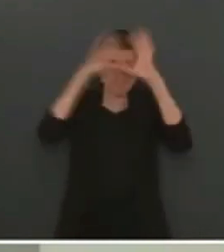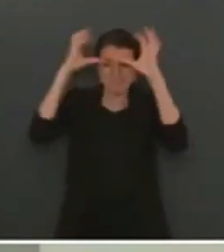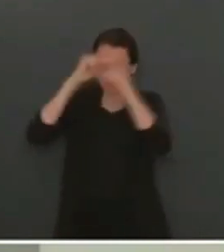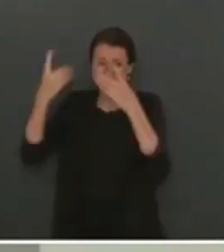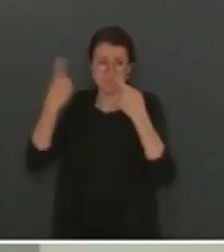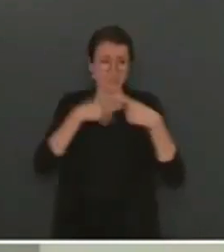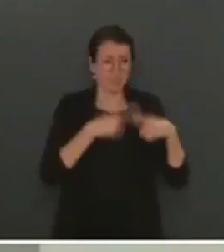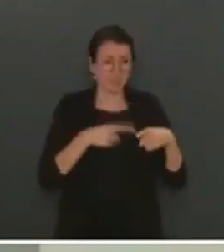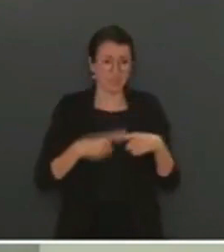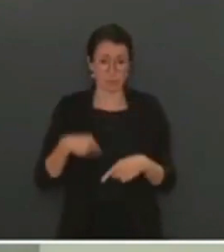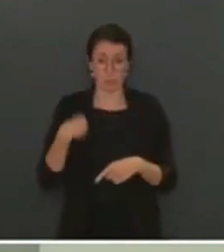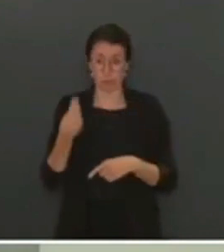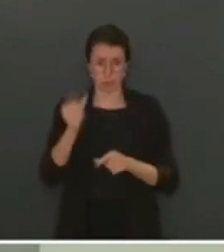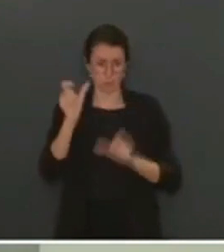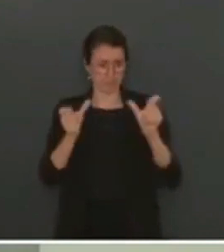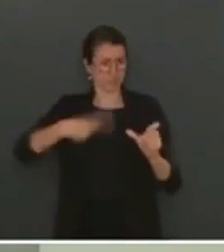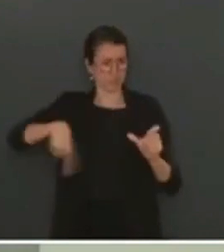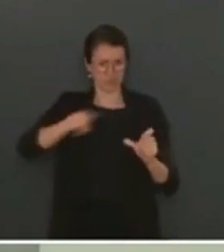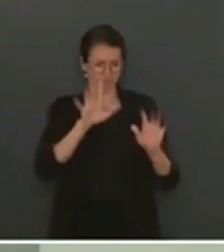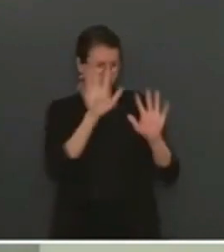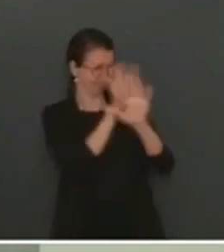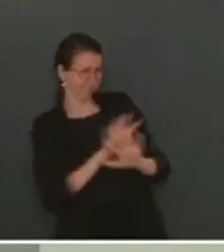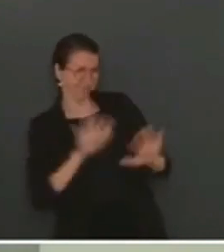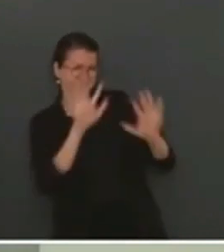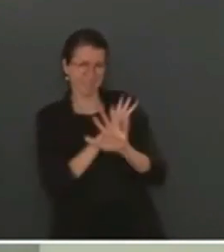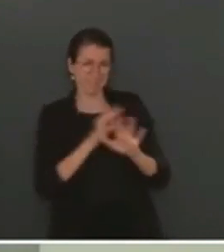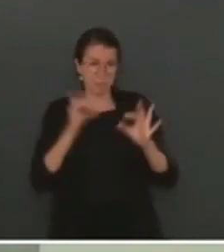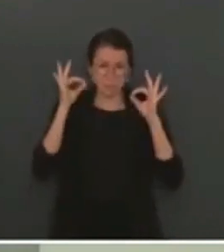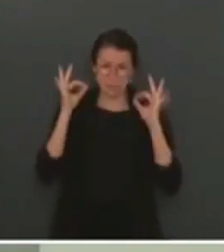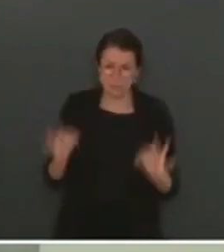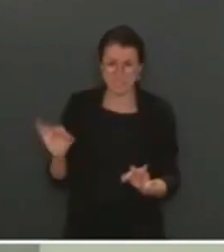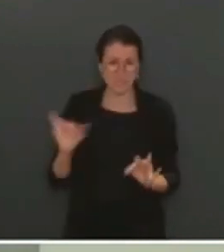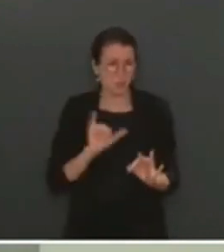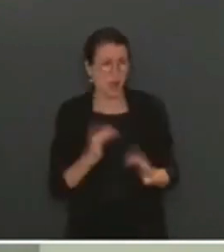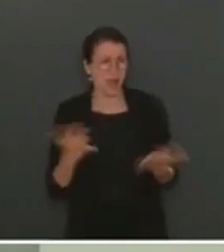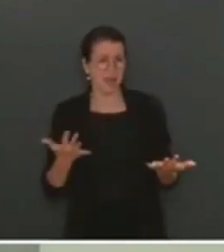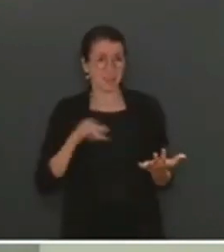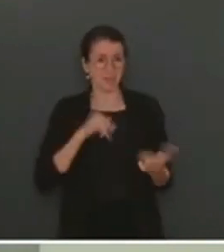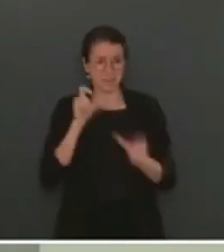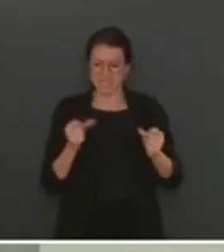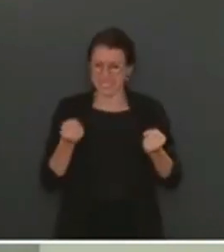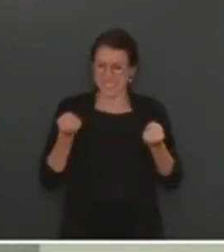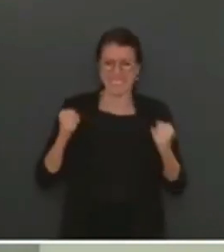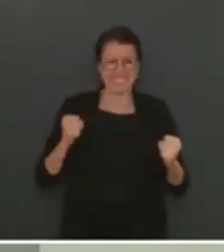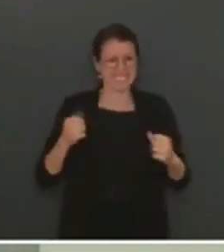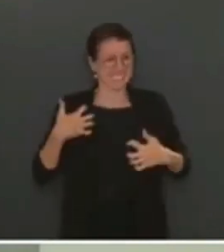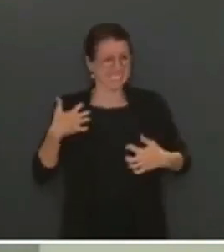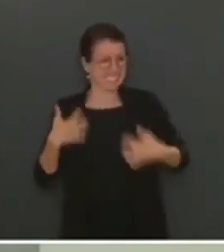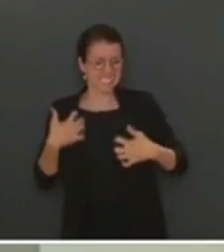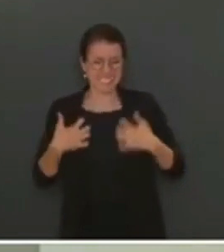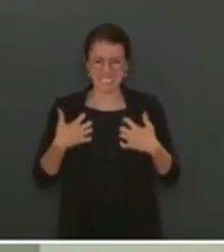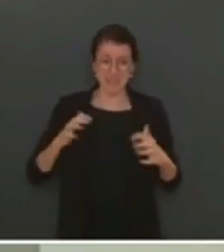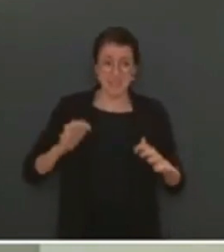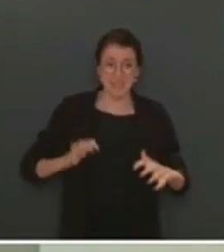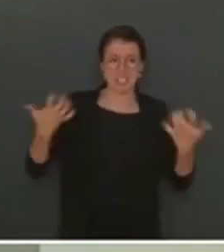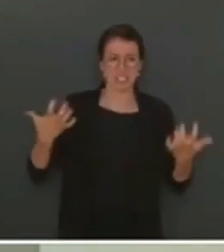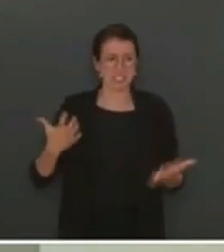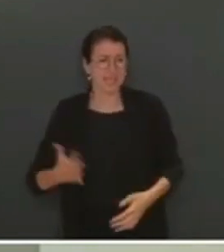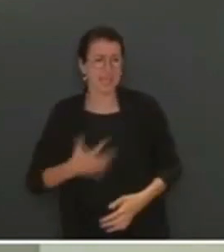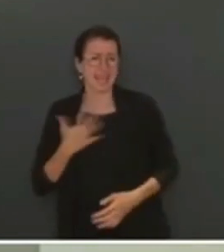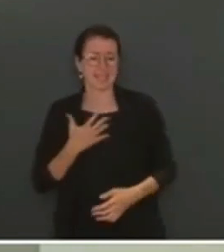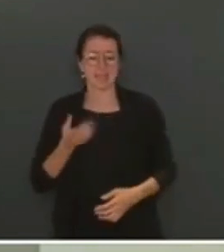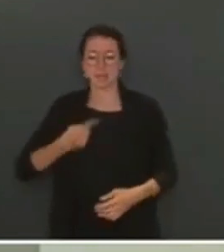الوزراء اعتبارا من الاول من سبتمبر ولمدة شهر واحدة ستظل الفقاعة المكونة من خمسة افراد